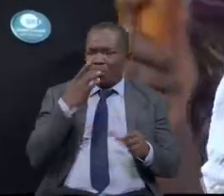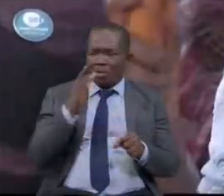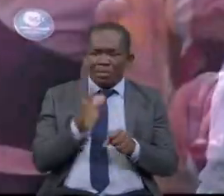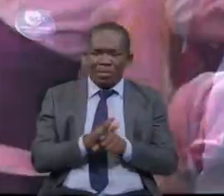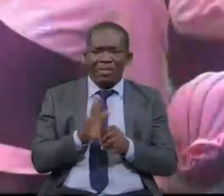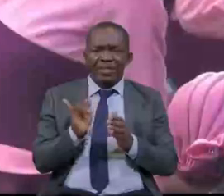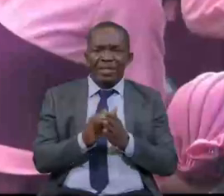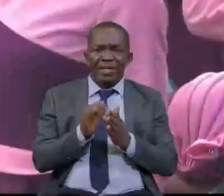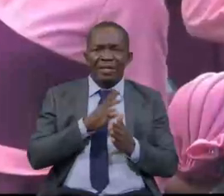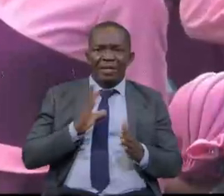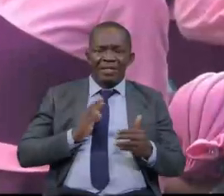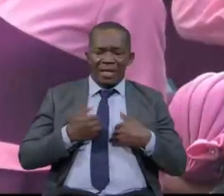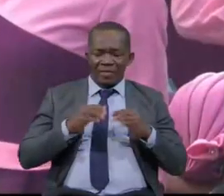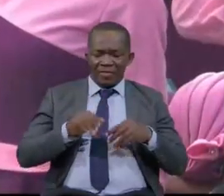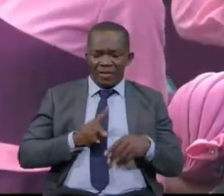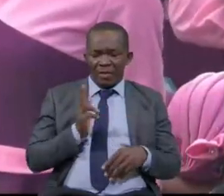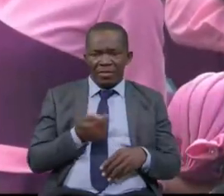de façon intrépide,